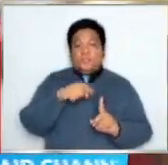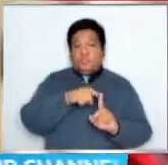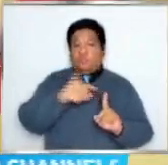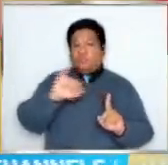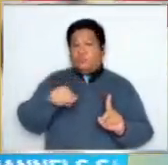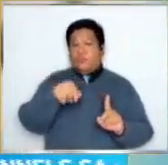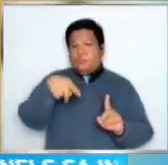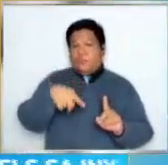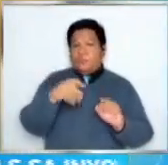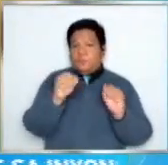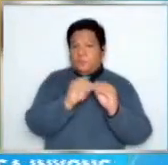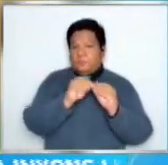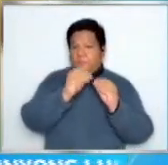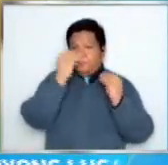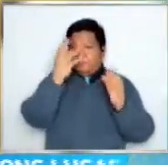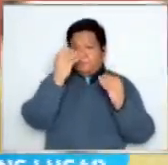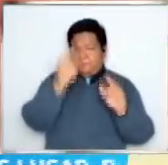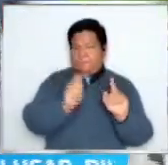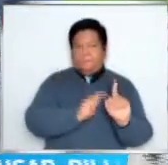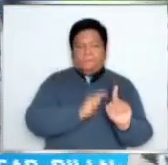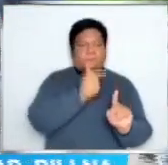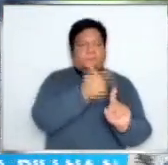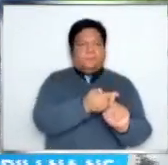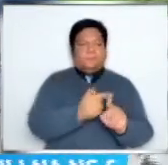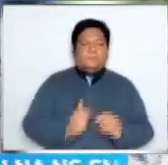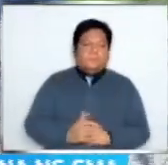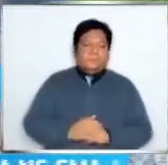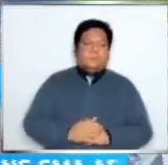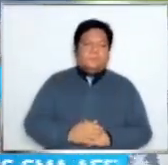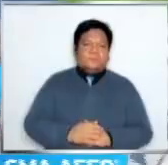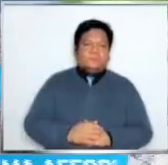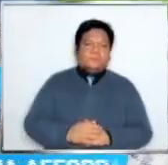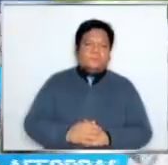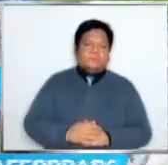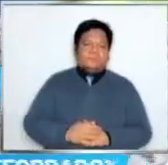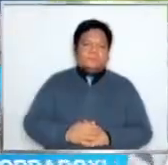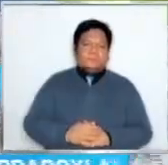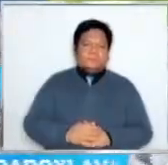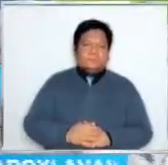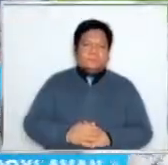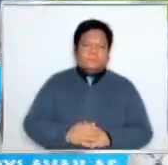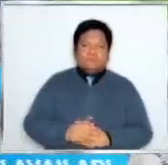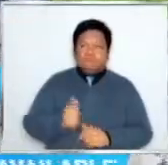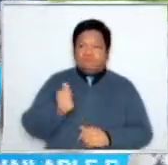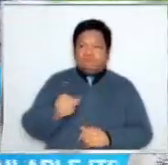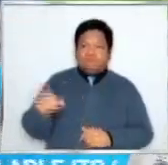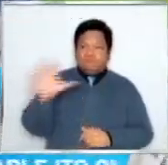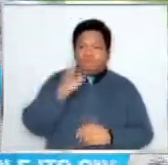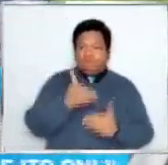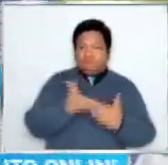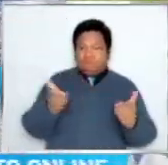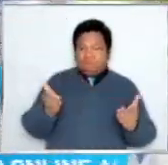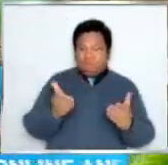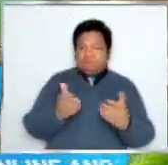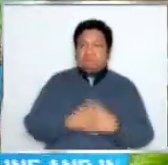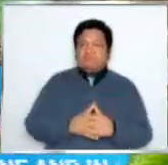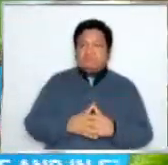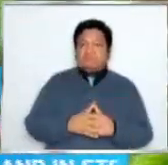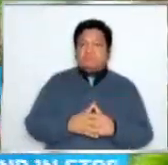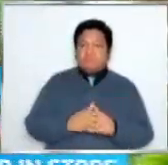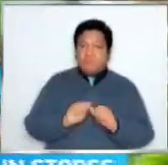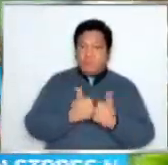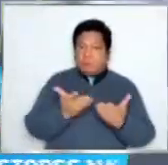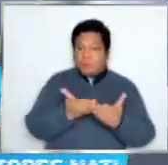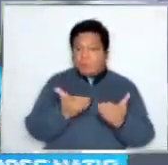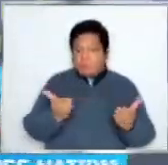Naimbag nga aldaw kada kayo amin kakadwa. Kat, kumusta kayo ditan?